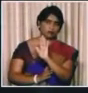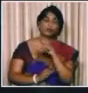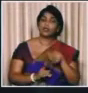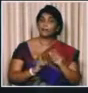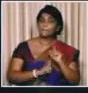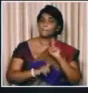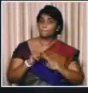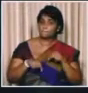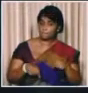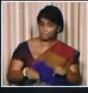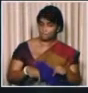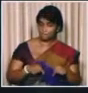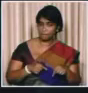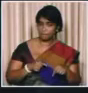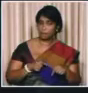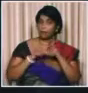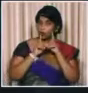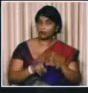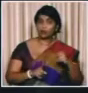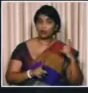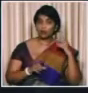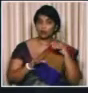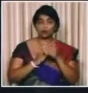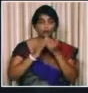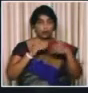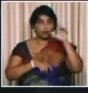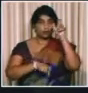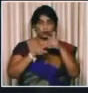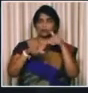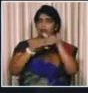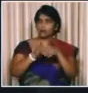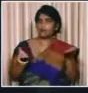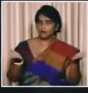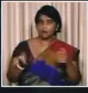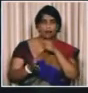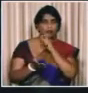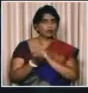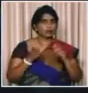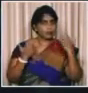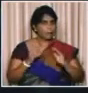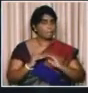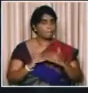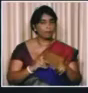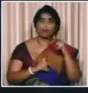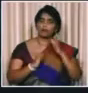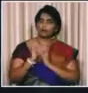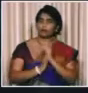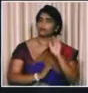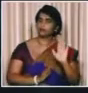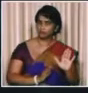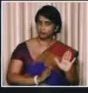මේ පාර්ලිමේන්තුවේ එවැනි හමුදාව හිටපු උසස් නිලධාරි නියෝජනය කරන විශ්‍රාම ගියාට පස්සේ ඔවුන්ට තිබෙන අයිතිය